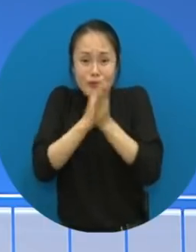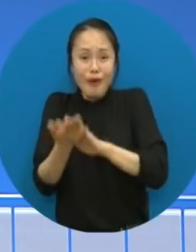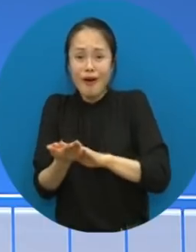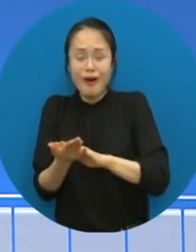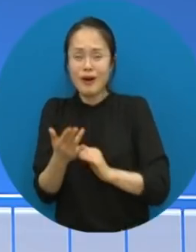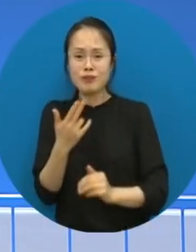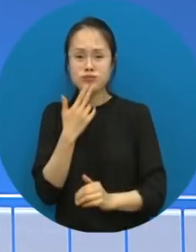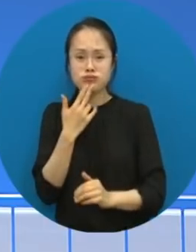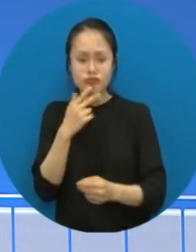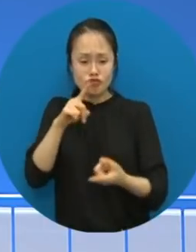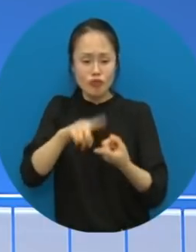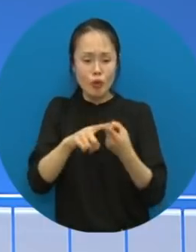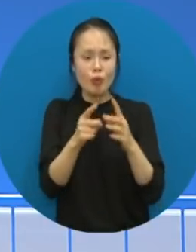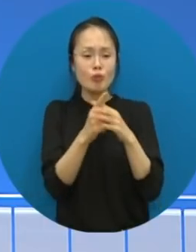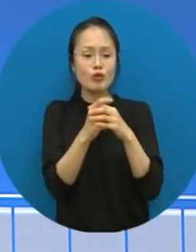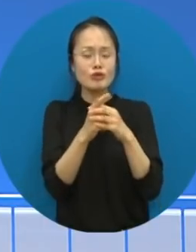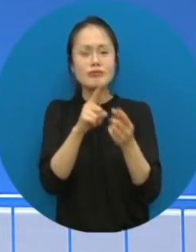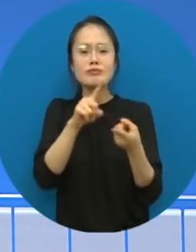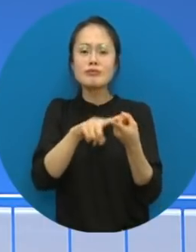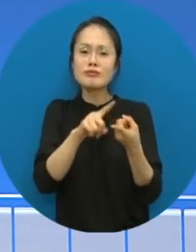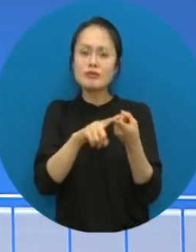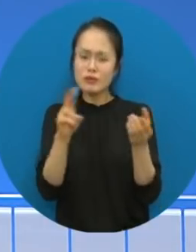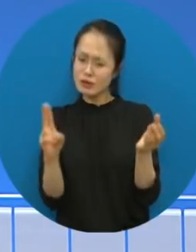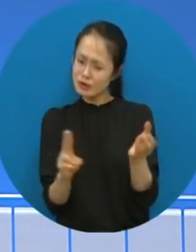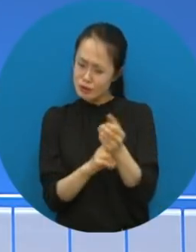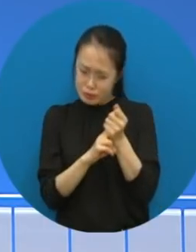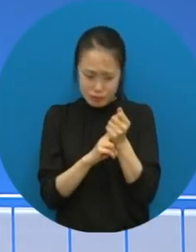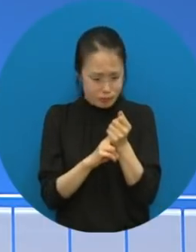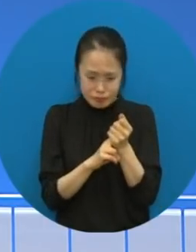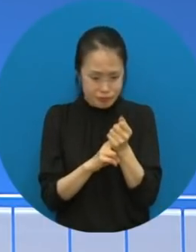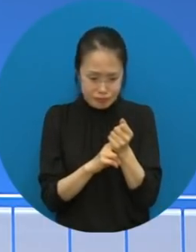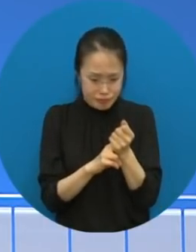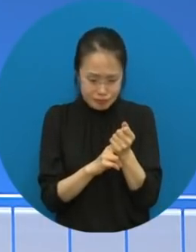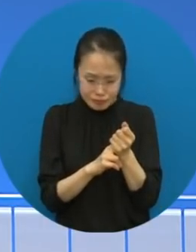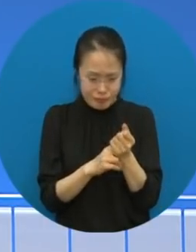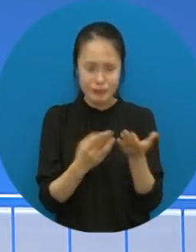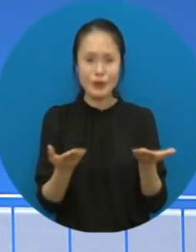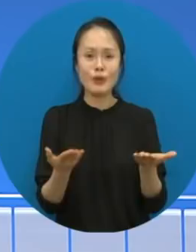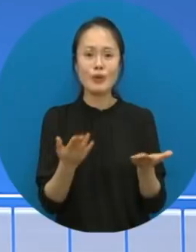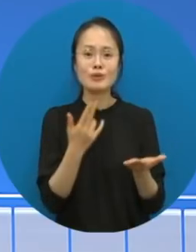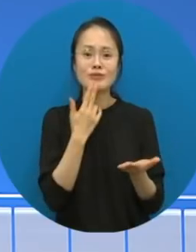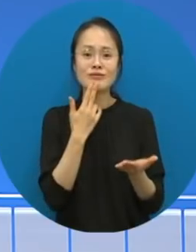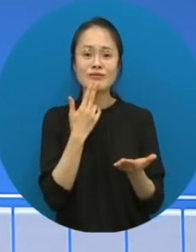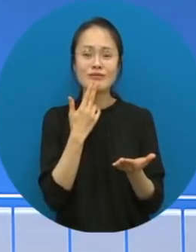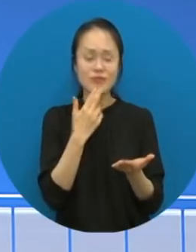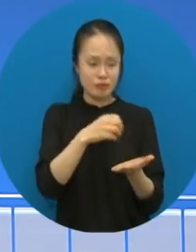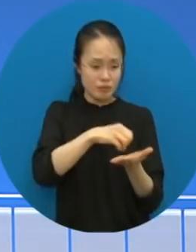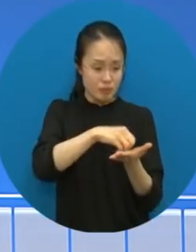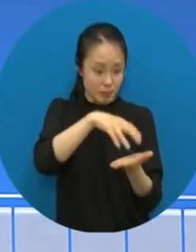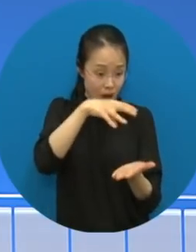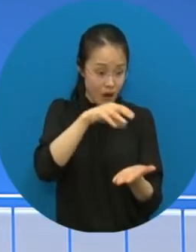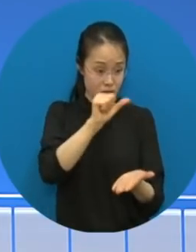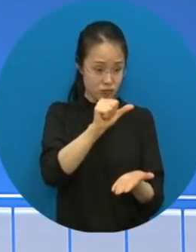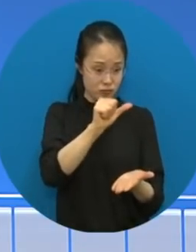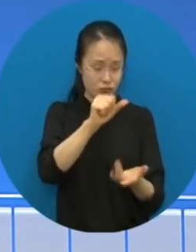그대로 멸치였습니다. 그대로 보리떡 다섯 개였습니다. 근데